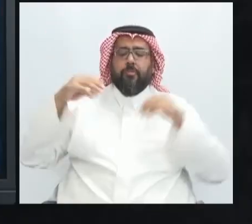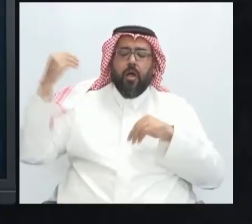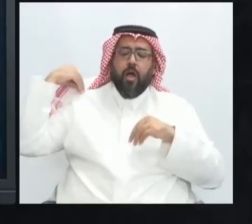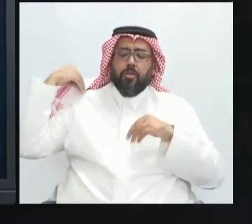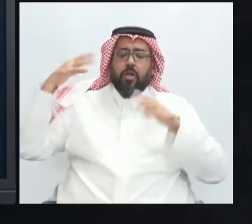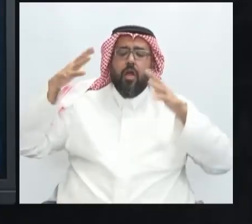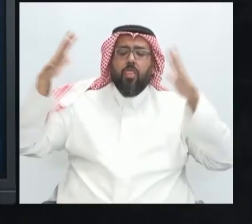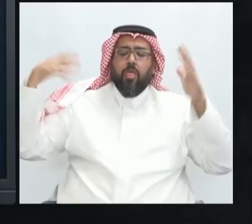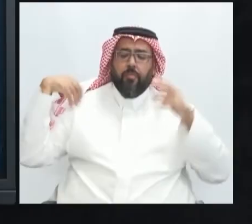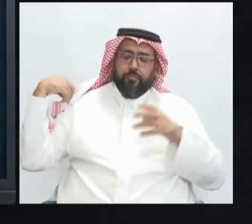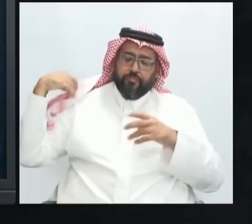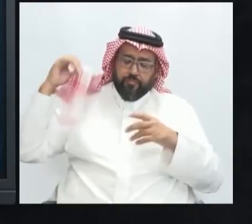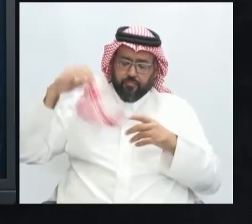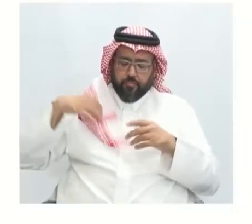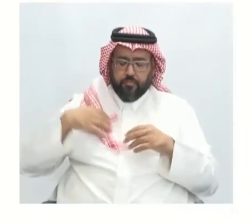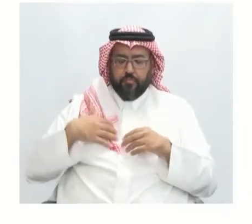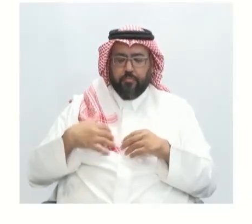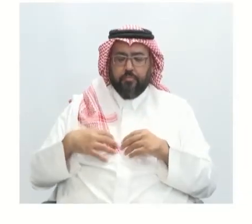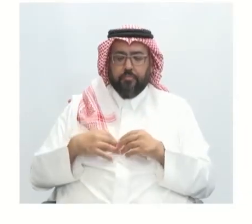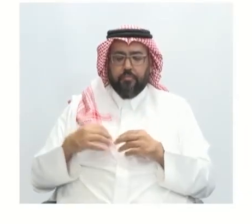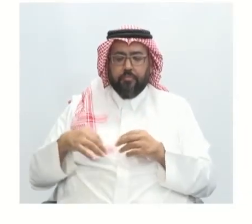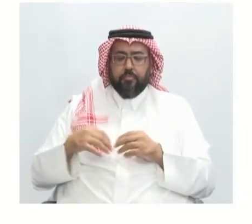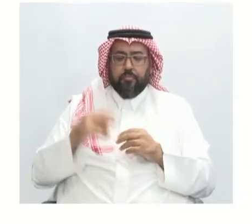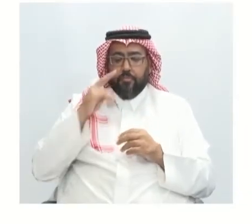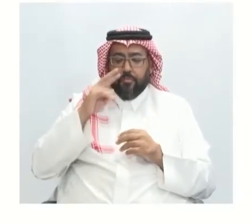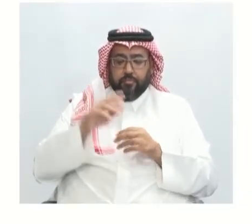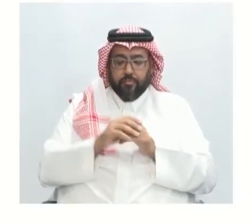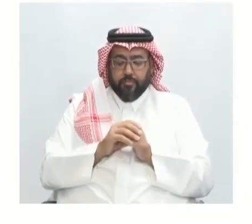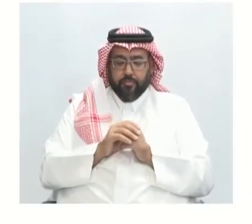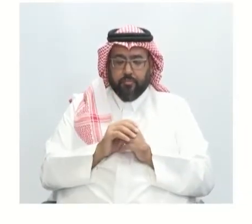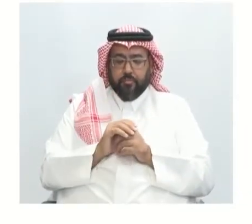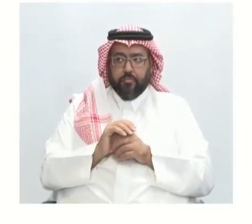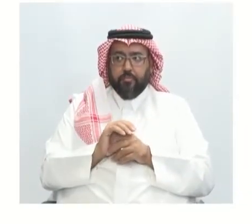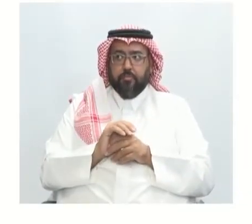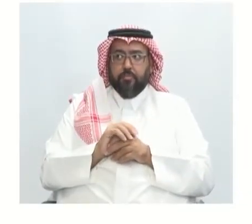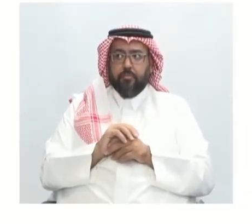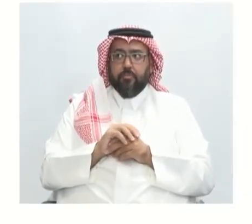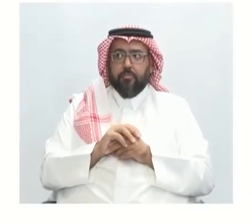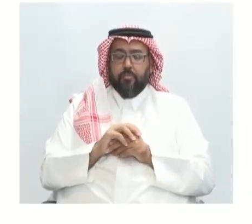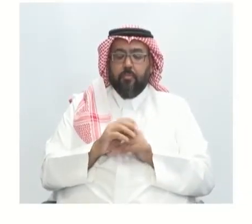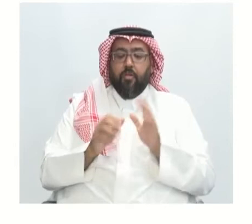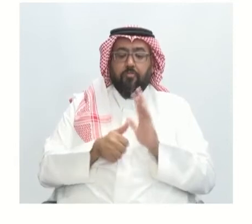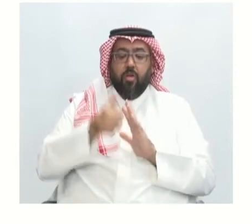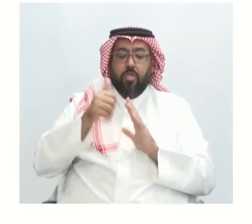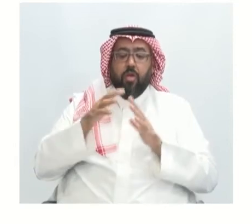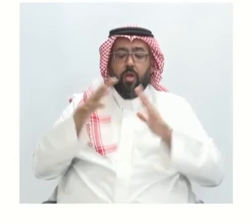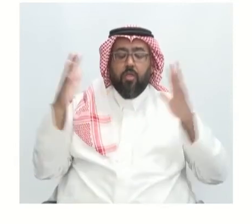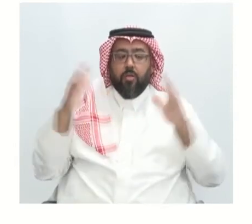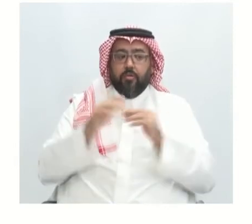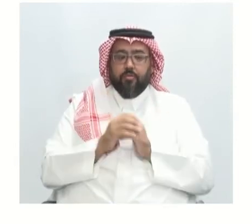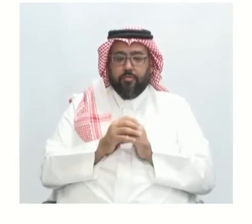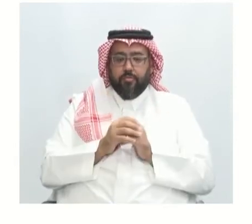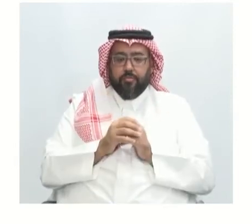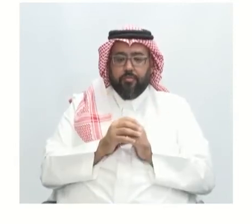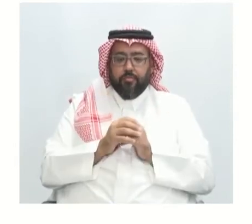دعونا نذكر بعض هذه لاحظوا يا ابنائي من الفضائل الكثيره